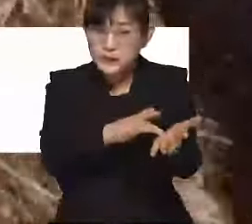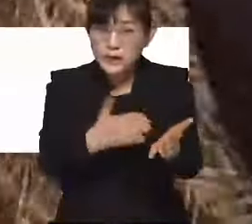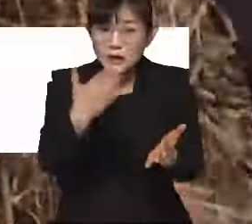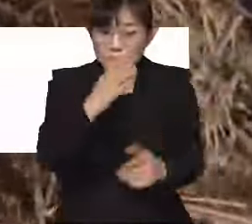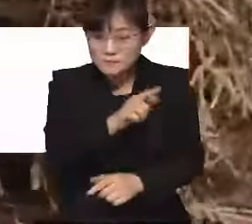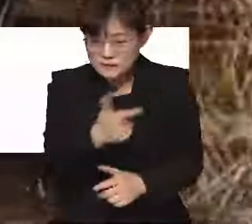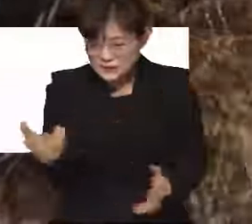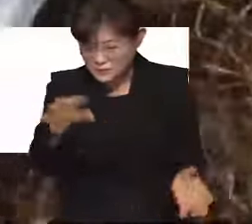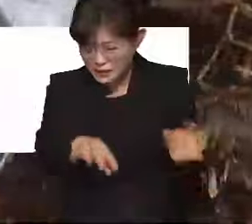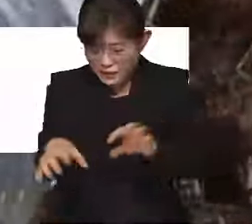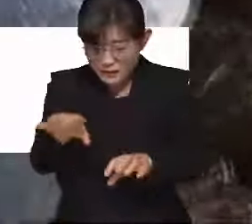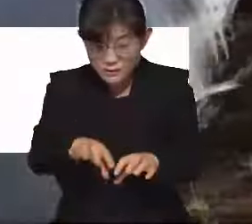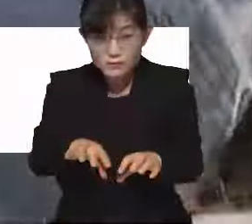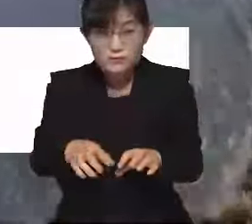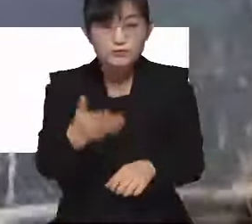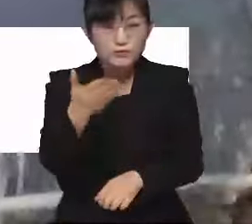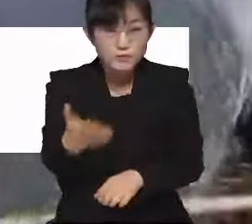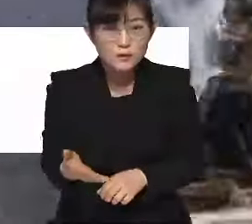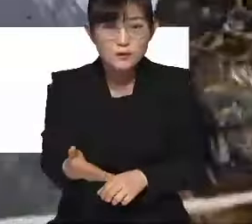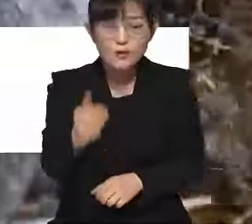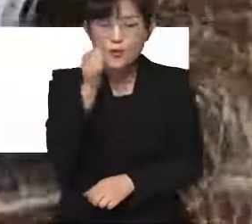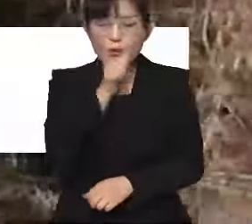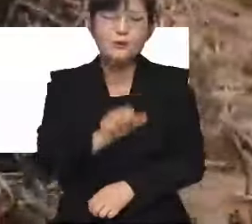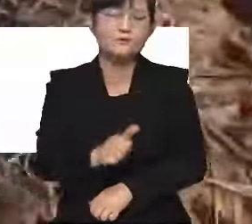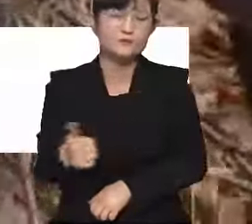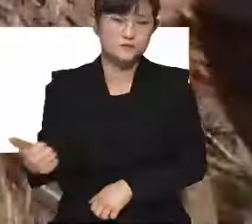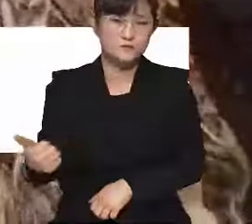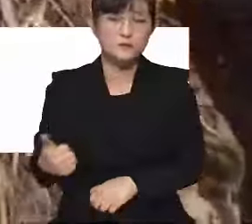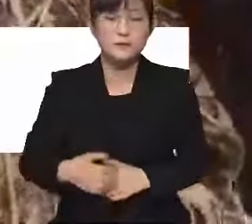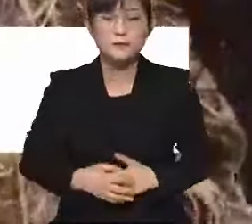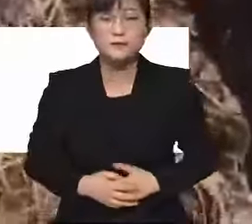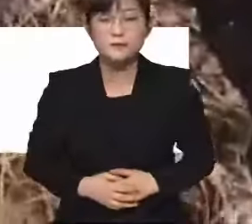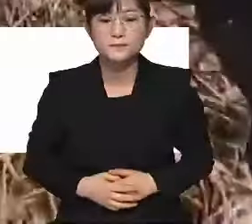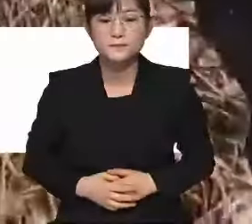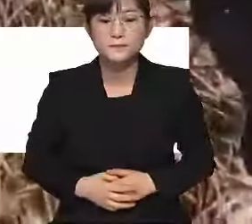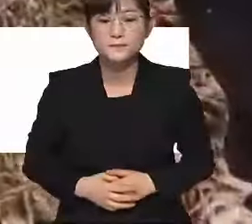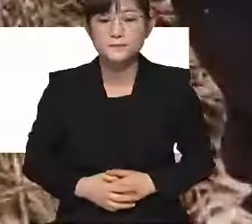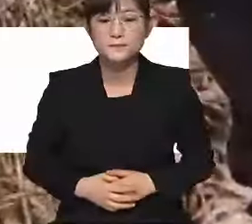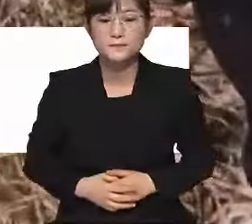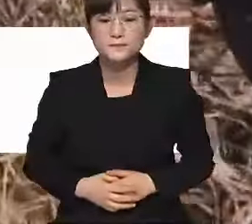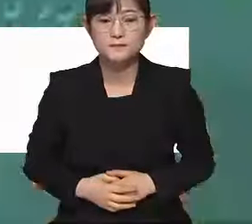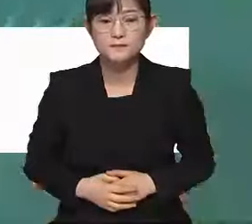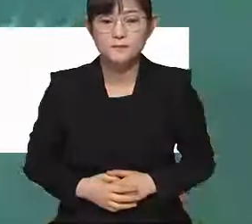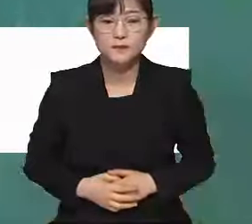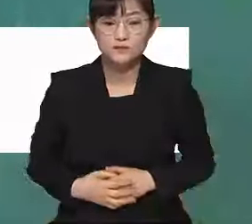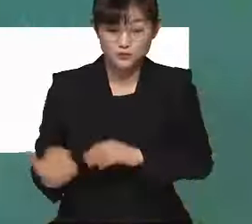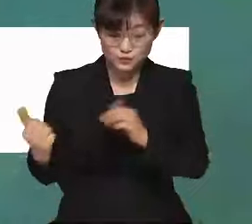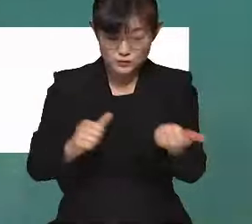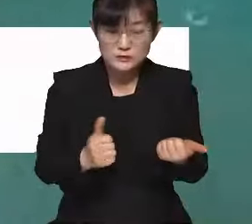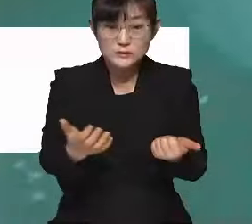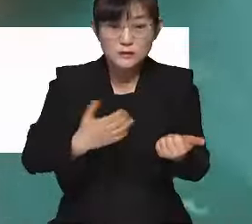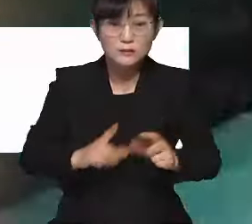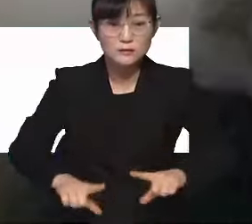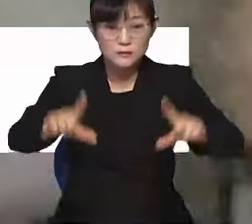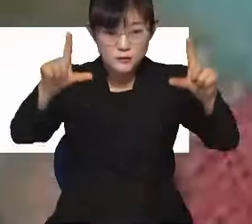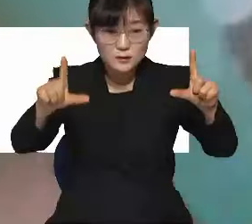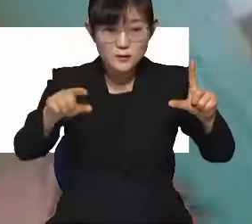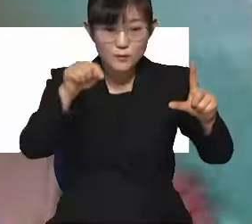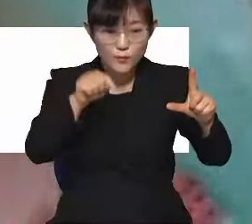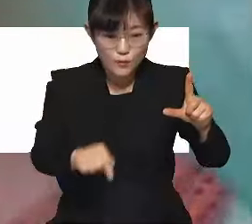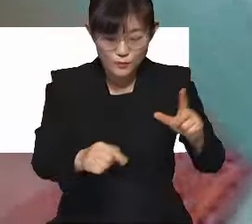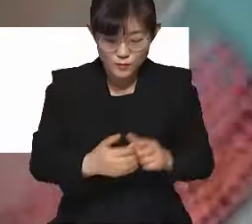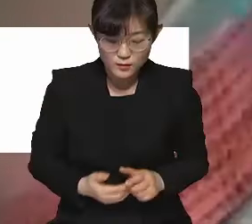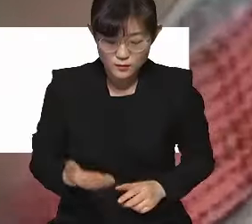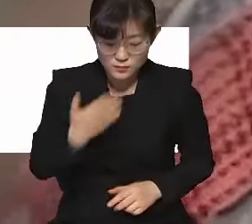같은 걸 많이 묻혀가지고 보통 이렇게 많이 죽인단 말이에요. 시체가 발견된 전날 이제 누군가 또 급수를 다 훼손했고